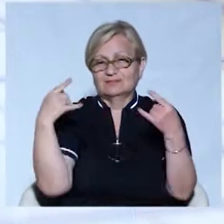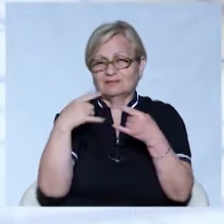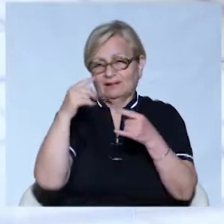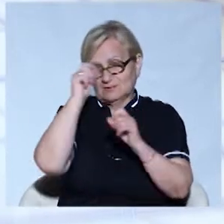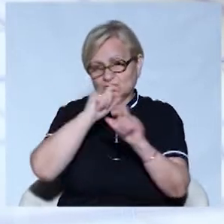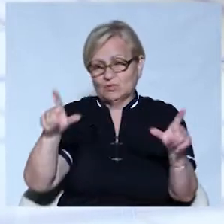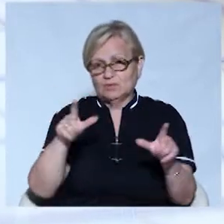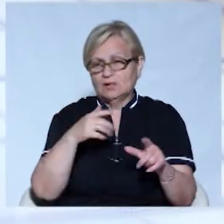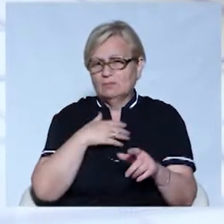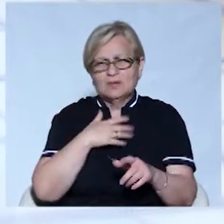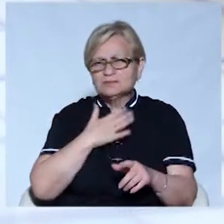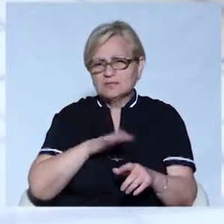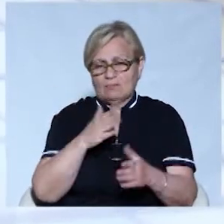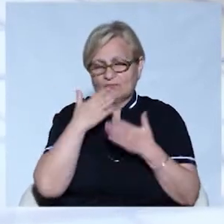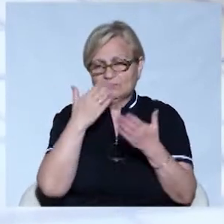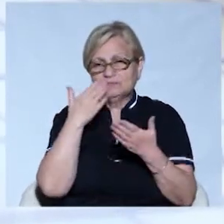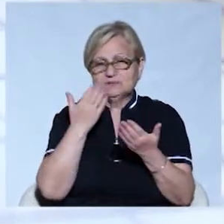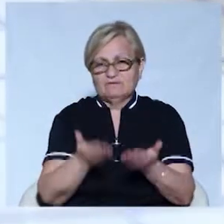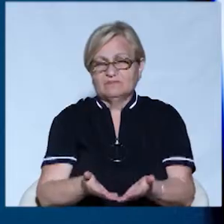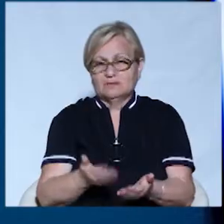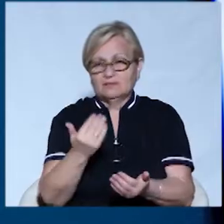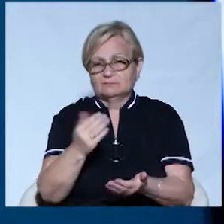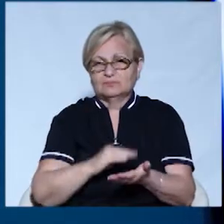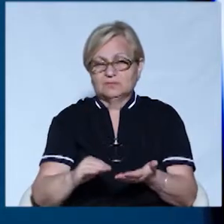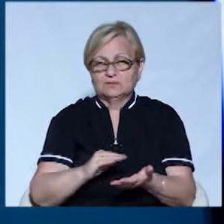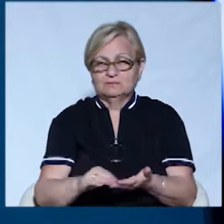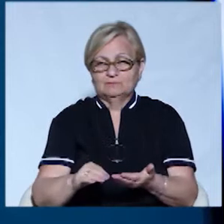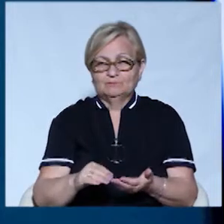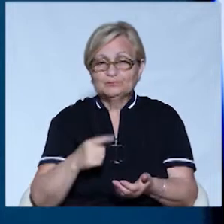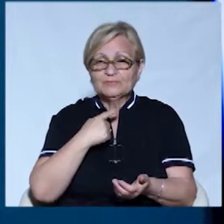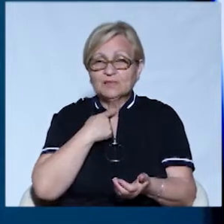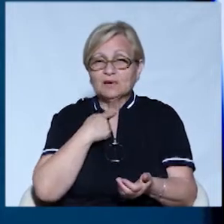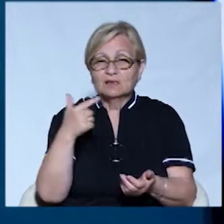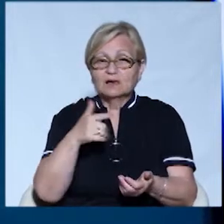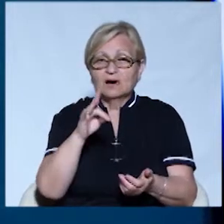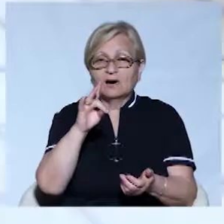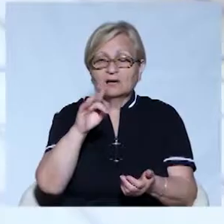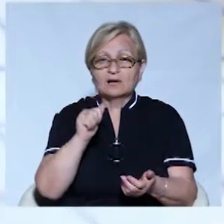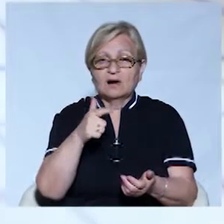დიდი სიამოვნებით წავიკითხავთ თქვენს ნაწერებს. გრამატიკის ცოდნა